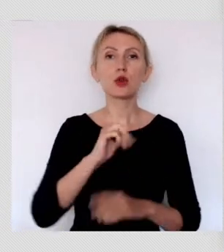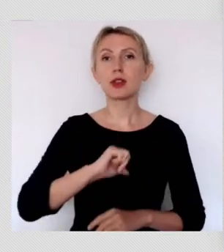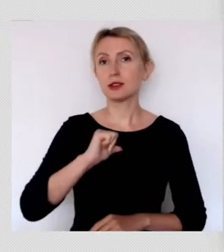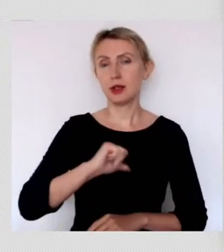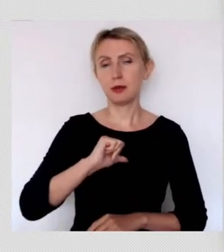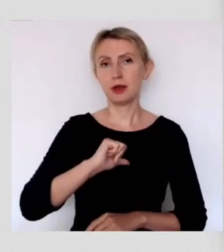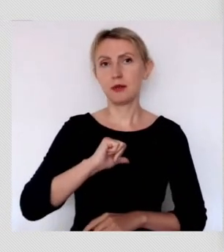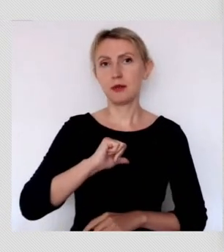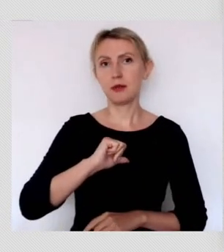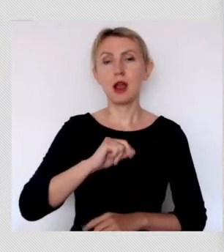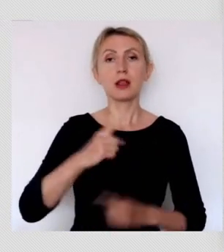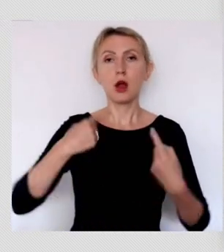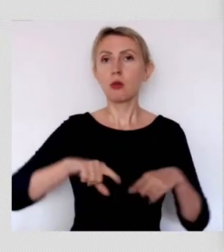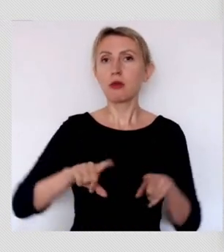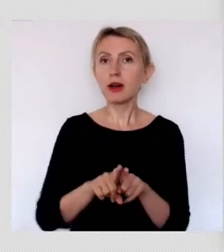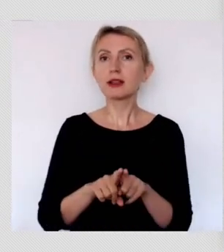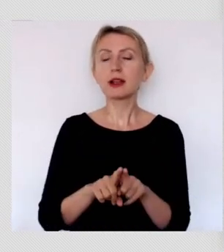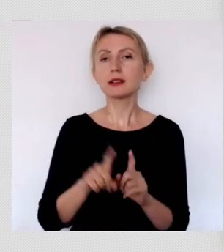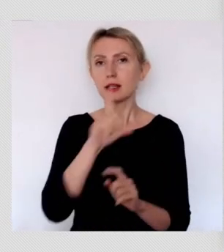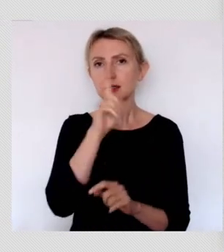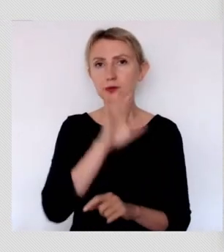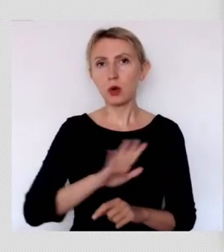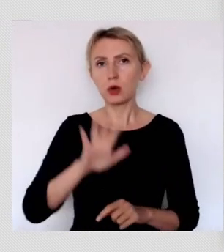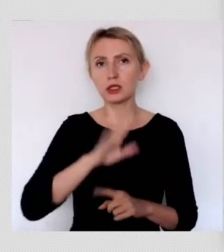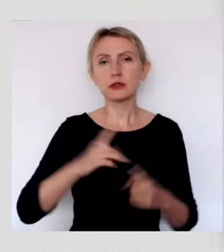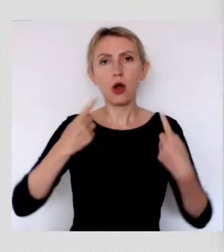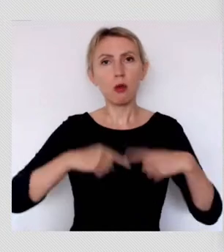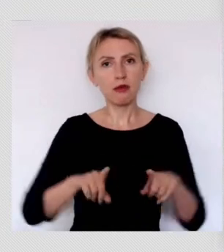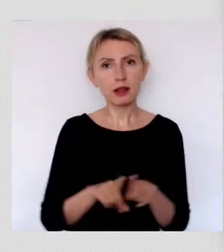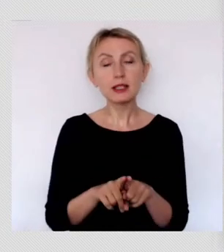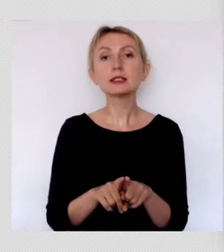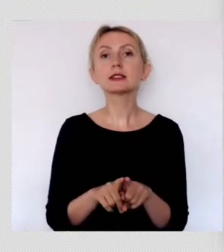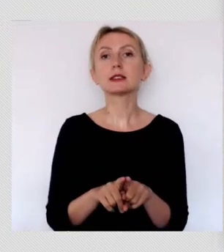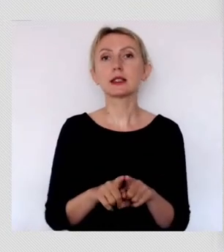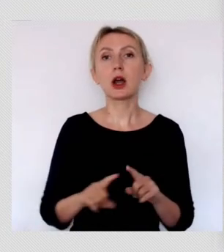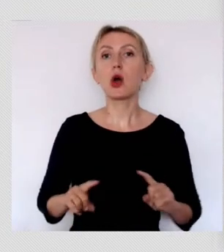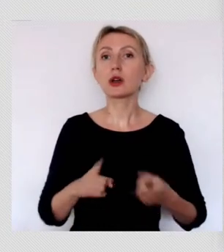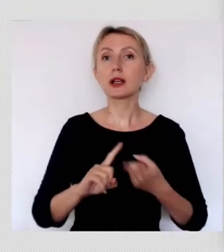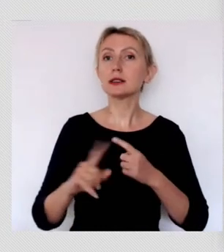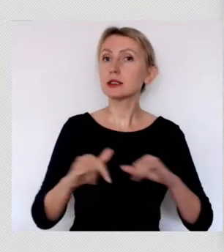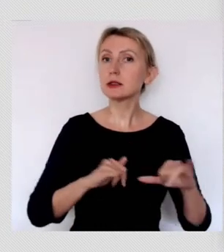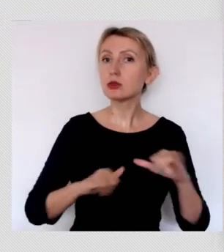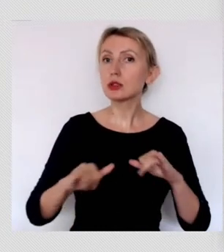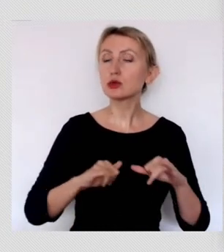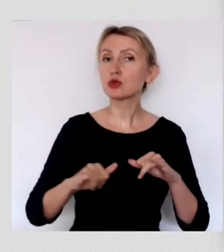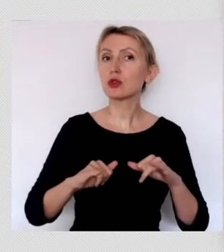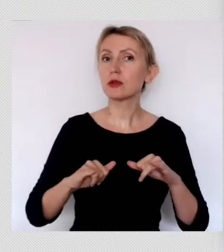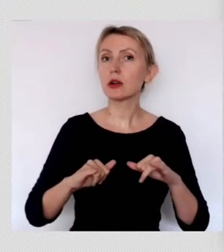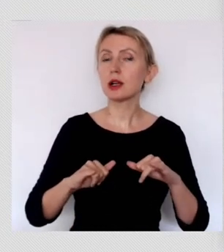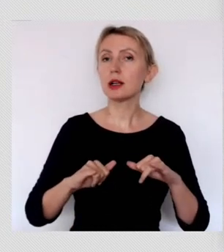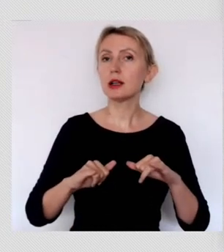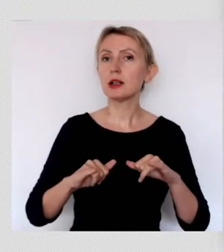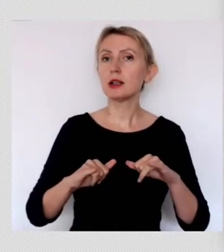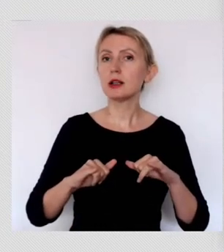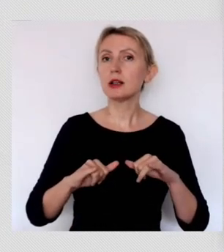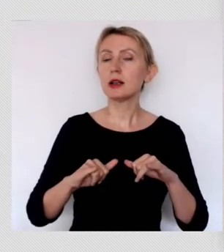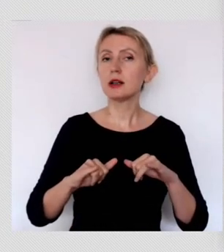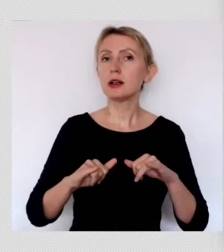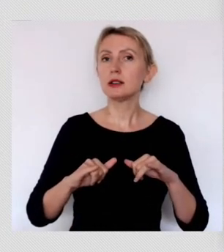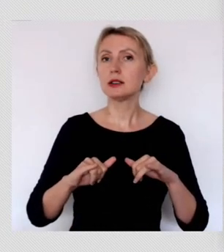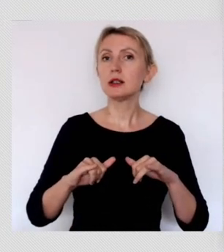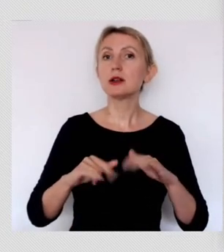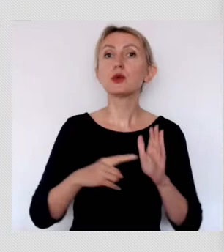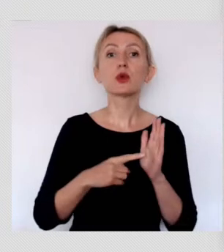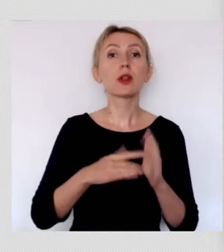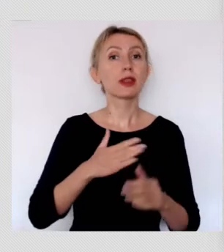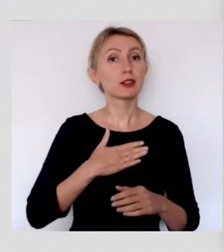na obywateli, liczyć na społeczeństwo obywatelskie, liczyć na organizacje pozarządowe. No i właśnie w zakresie